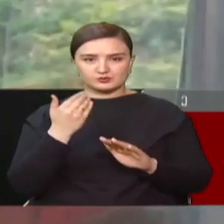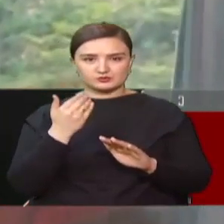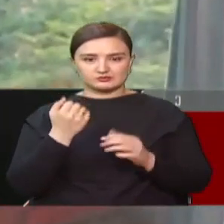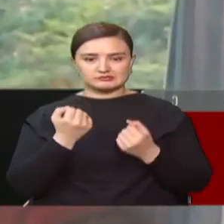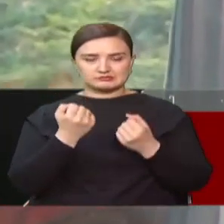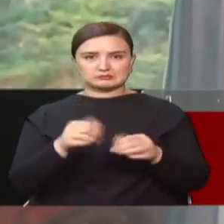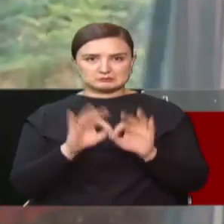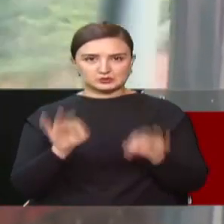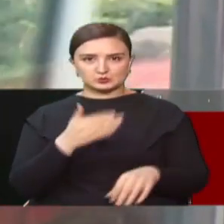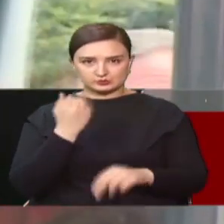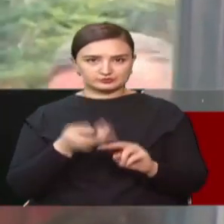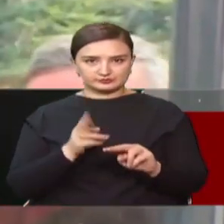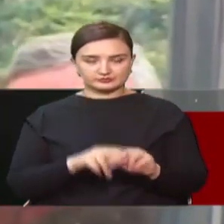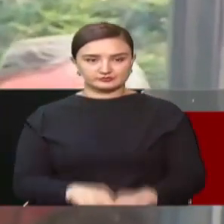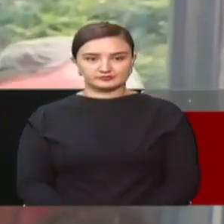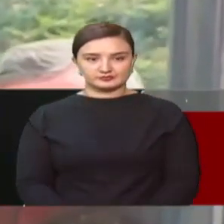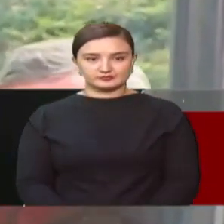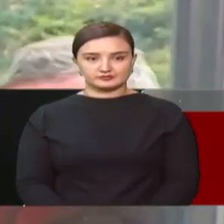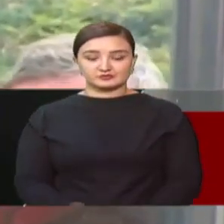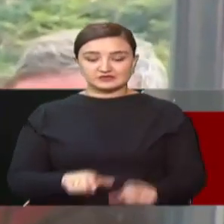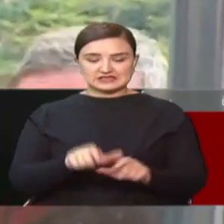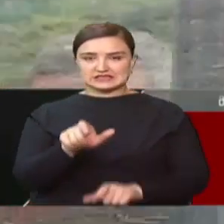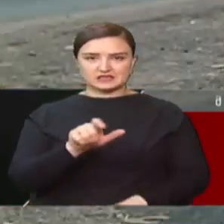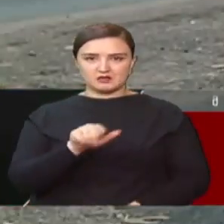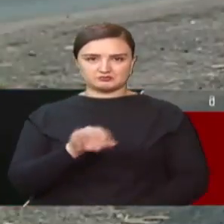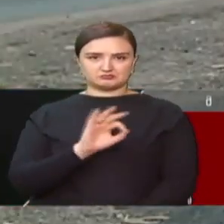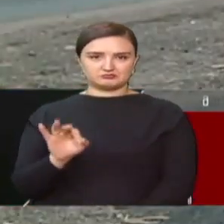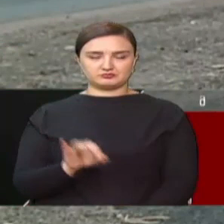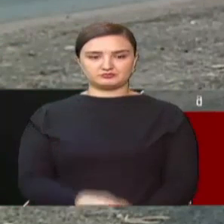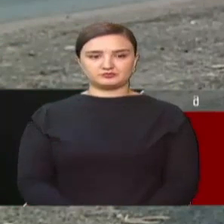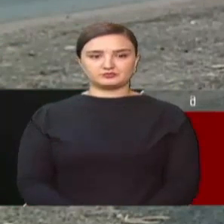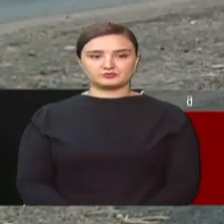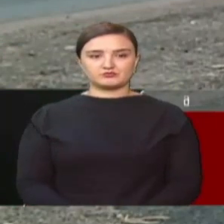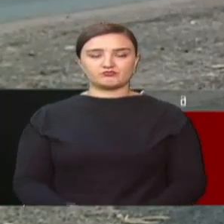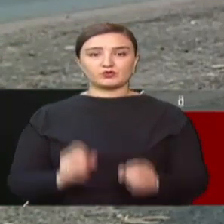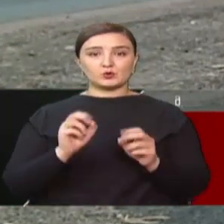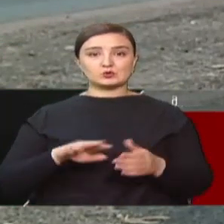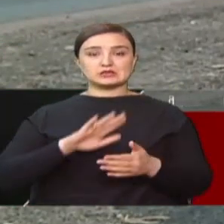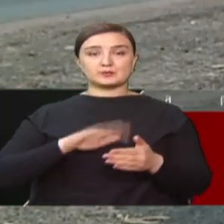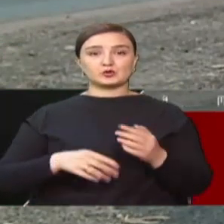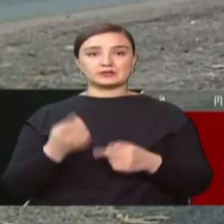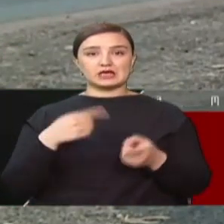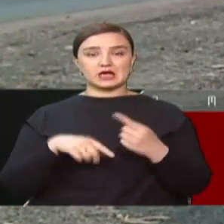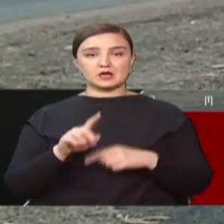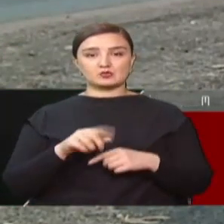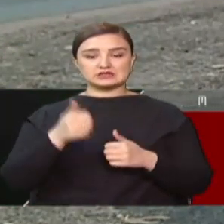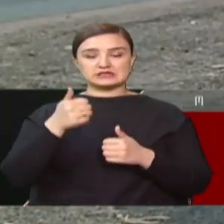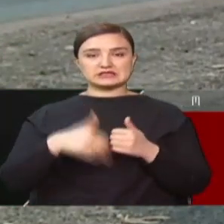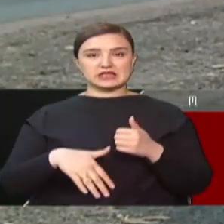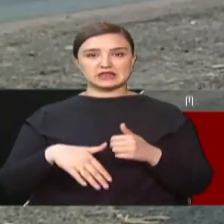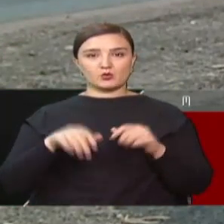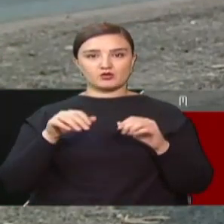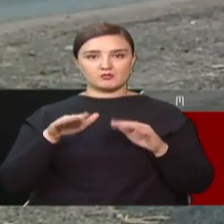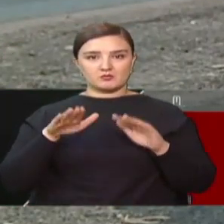და ემიდომან. Თორე გზა არის არაჩვეულებრივი. Უსაფრთხოებიდან გამომდინარე ცენტრალურ